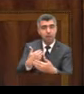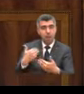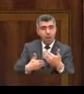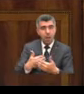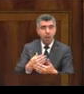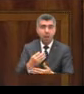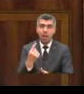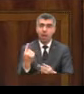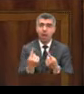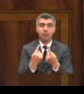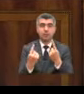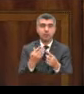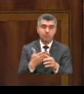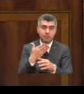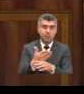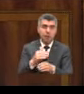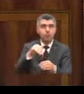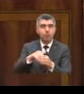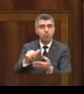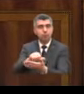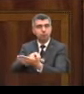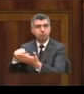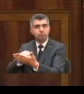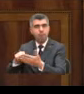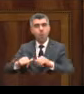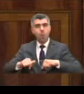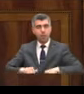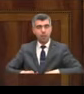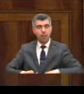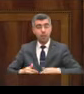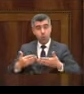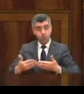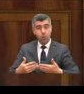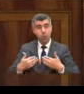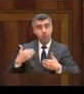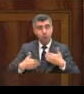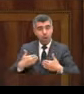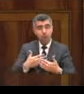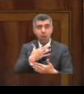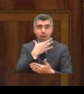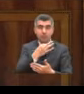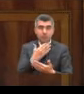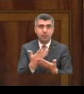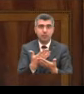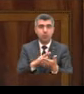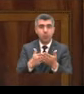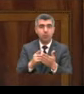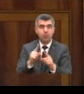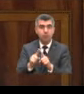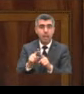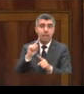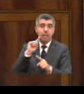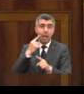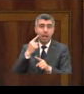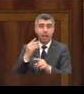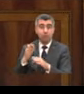حنا كنقوموا بهذا المجهود في اطار صندوق التماسك الاجتماعي. اليوم في الاعاقه تبسيط المساطر، واش كتعرفوا ان الناس كانت كتجي من الداخل حتى الرباط باش تاخذ